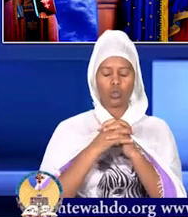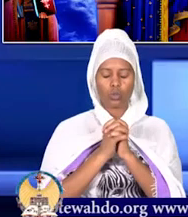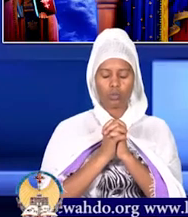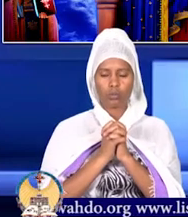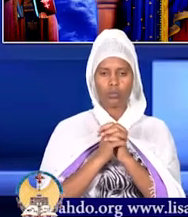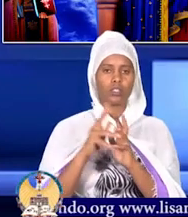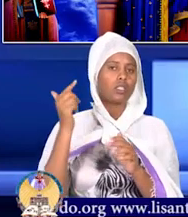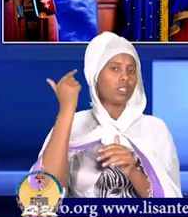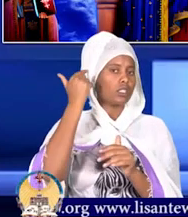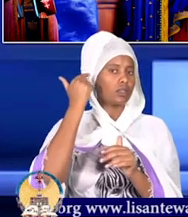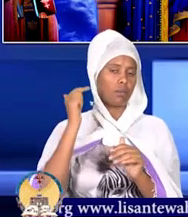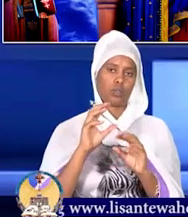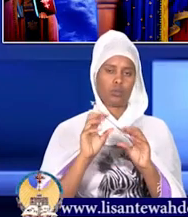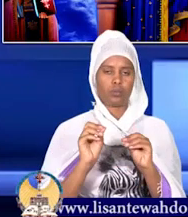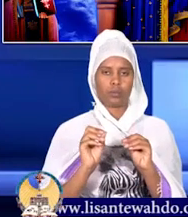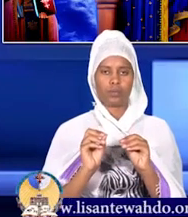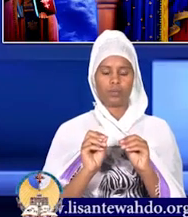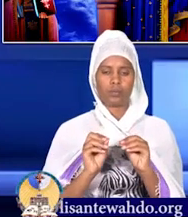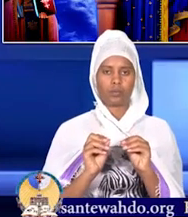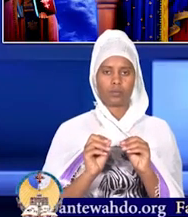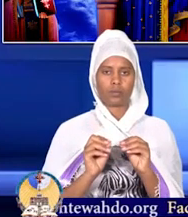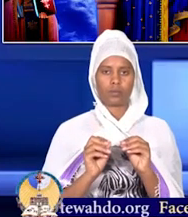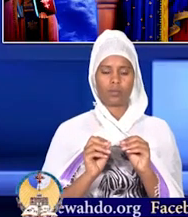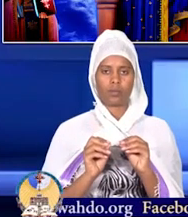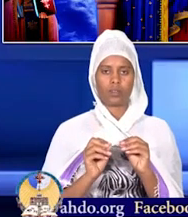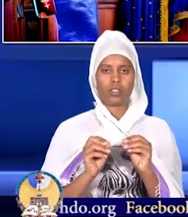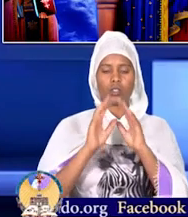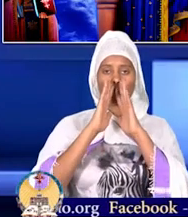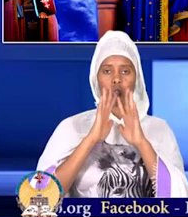እግዚኣብሔር ጸሎቶም ተሰማዒ ስለ ዝኾነ እዩ።